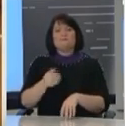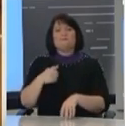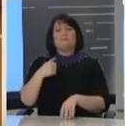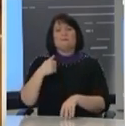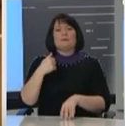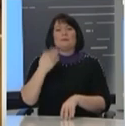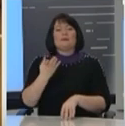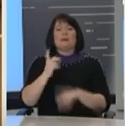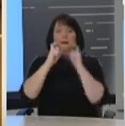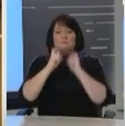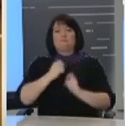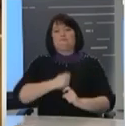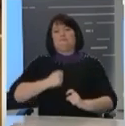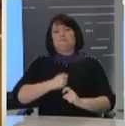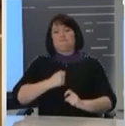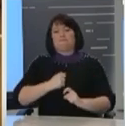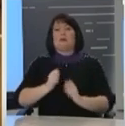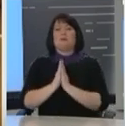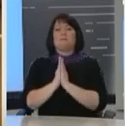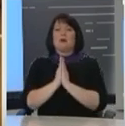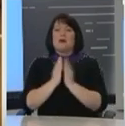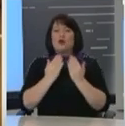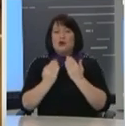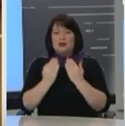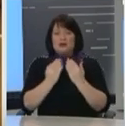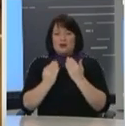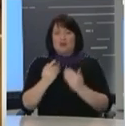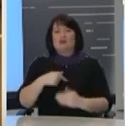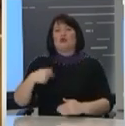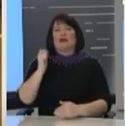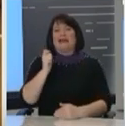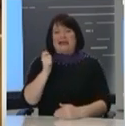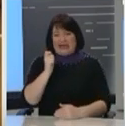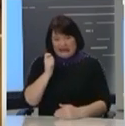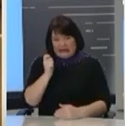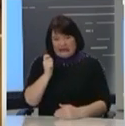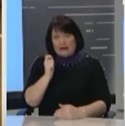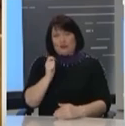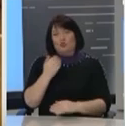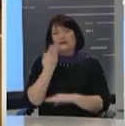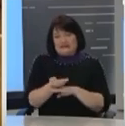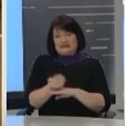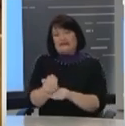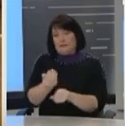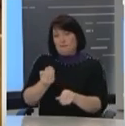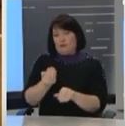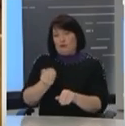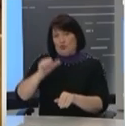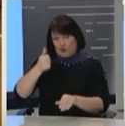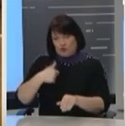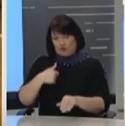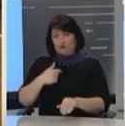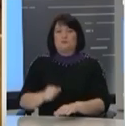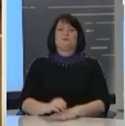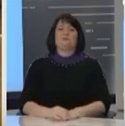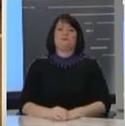με αναγκάζει, ζητώ την κατανόηση όλων σας και κυρίως των αρχηγών των κομμάτων της αντιπολίτευσης. Κυρίες και